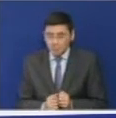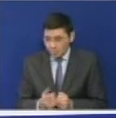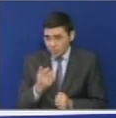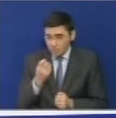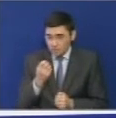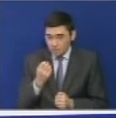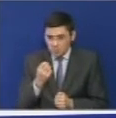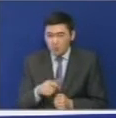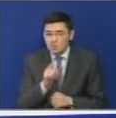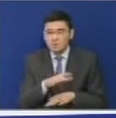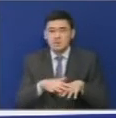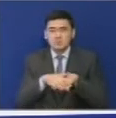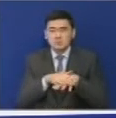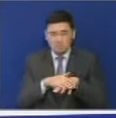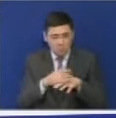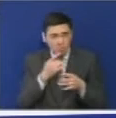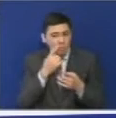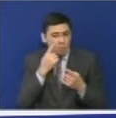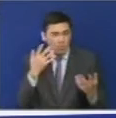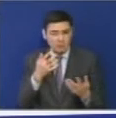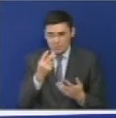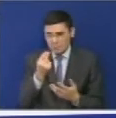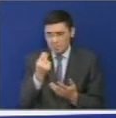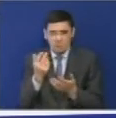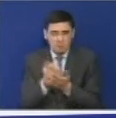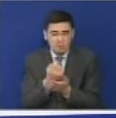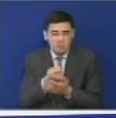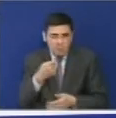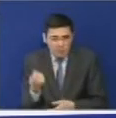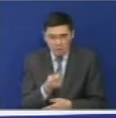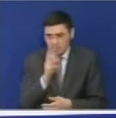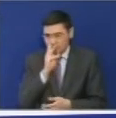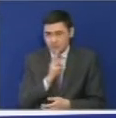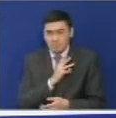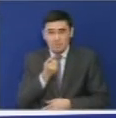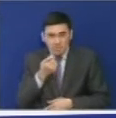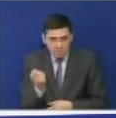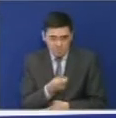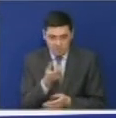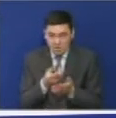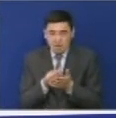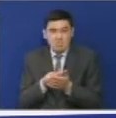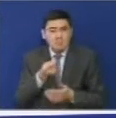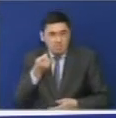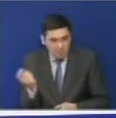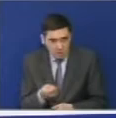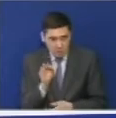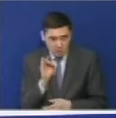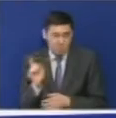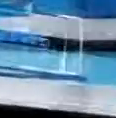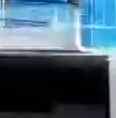халықтың басым бөлігінің табысы аз, жалақы мөлшері төмен, зейнетақы жәрдемақы көп емес екендігін баса